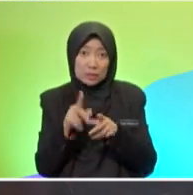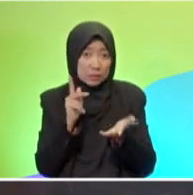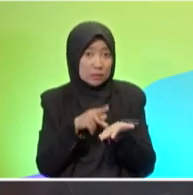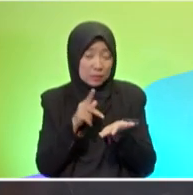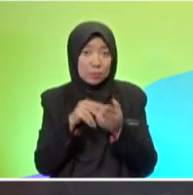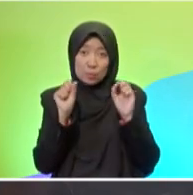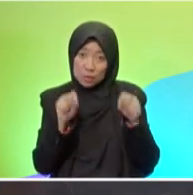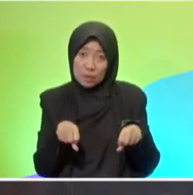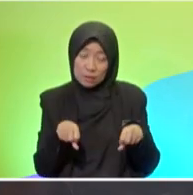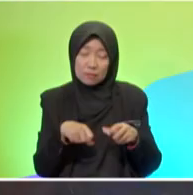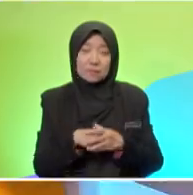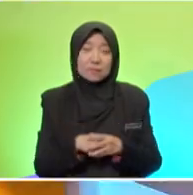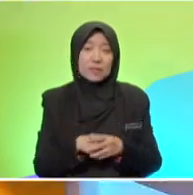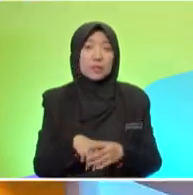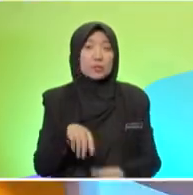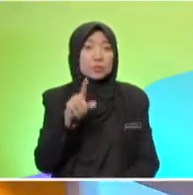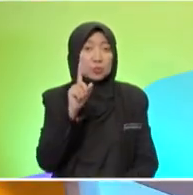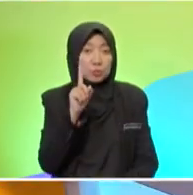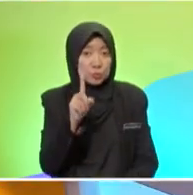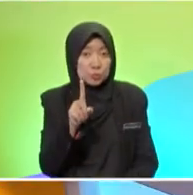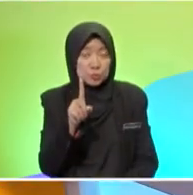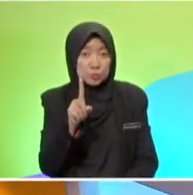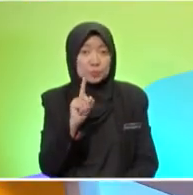sama-sama. Okey. Satu.